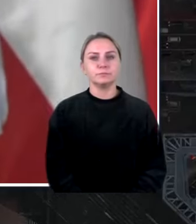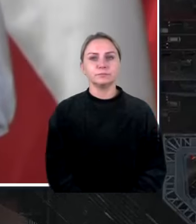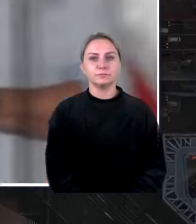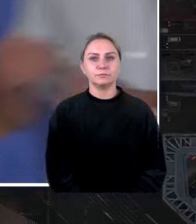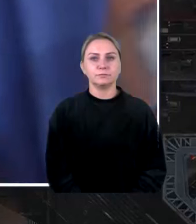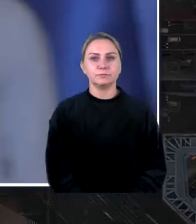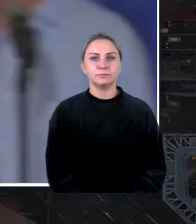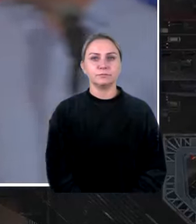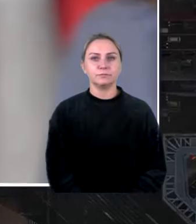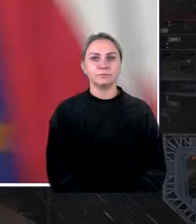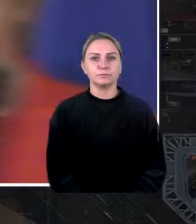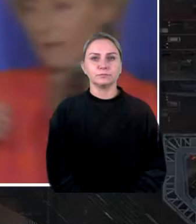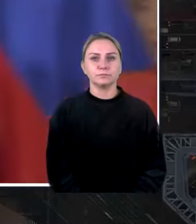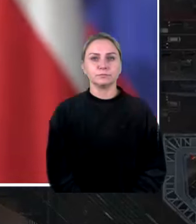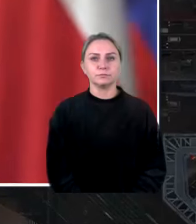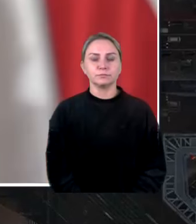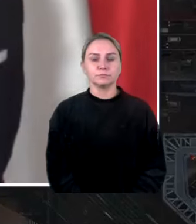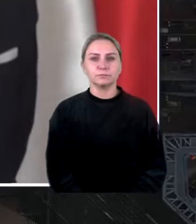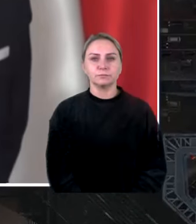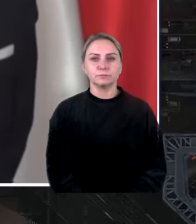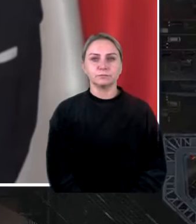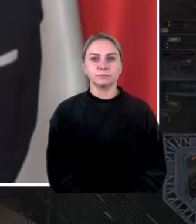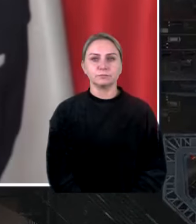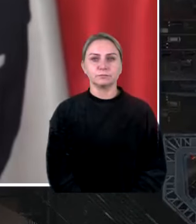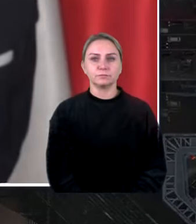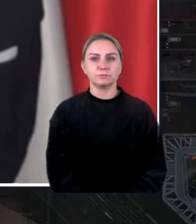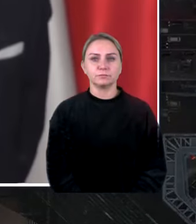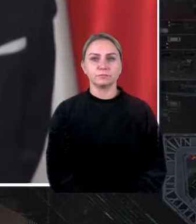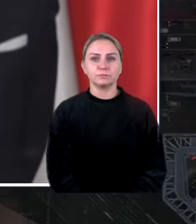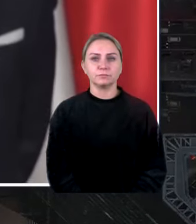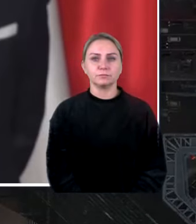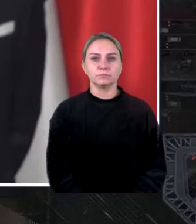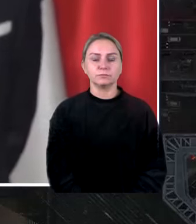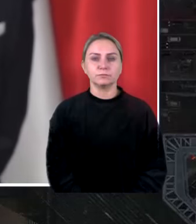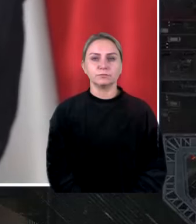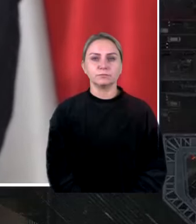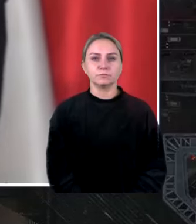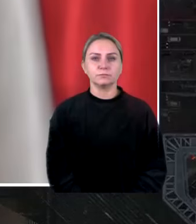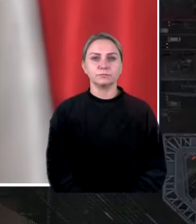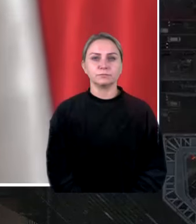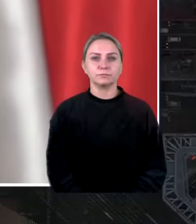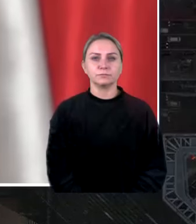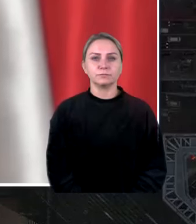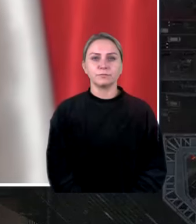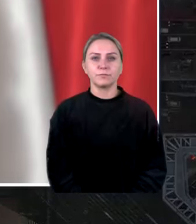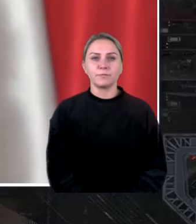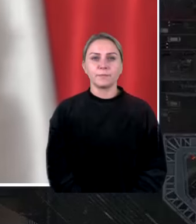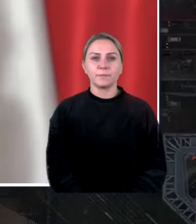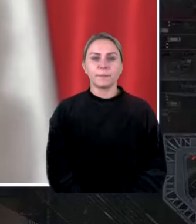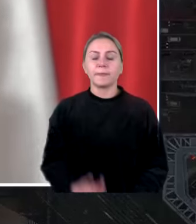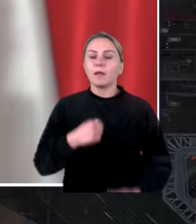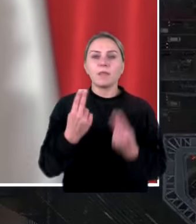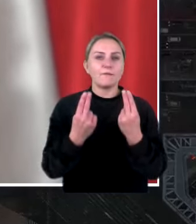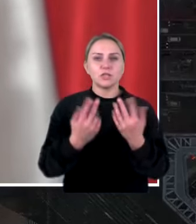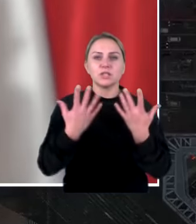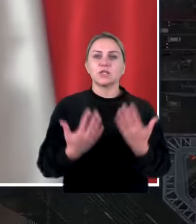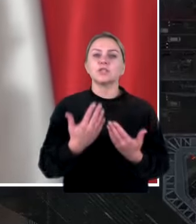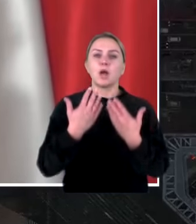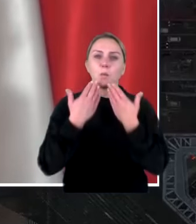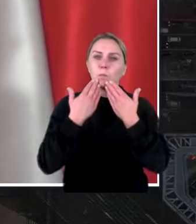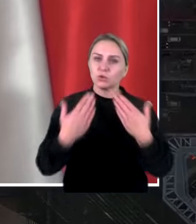proszę. Dobry wieczór, damy a panowie. Ja bym chciał przede wszystkim podziękować. Przede wszystkim chciałbym podziękować panu premierowi